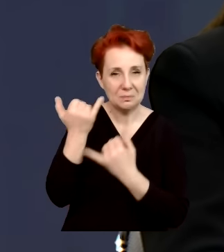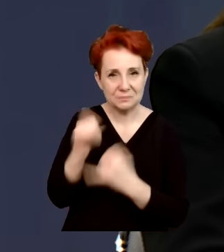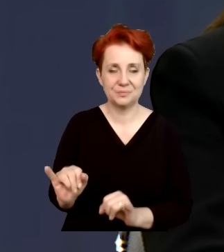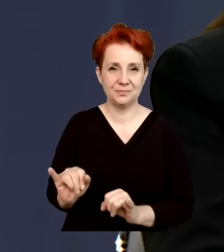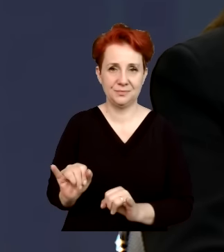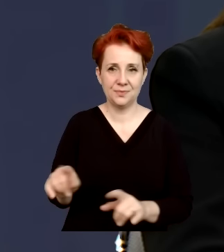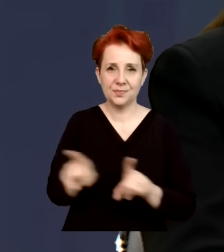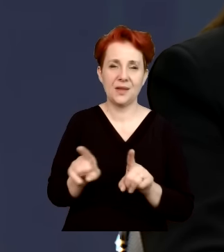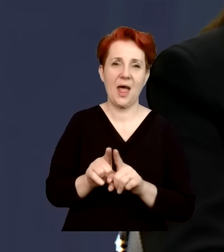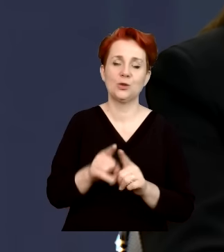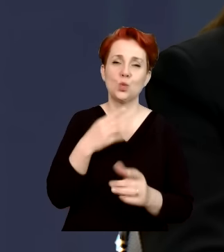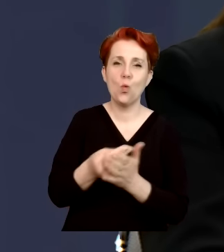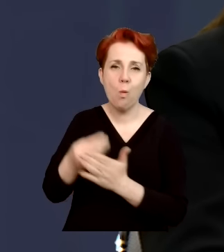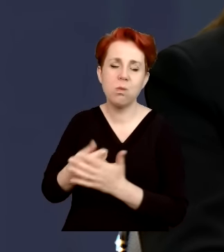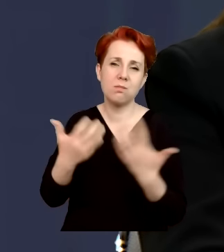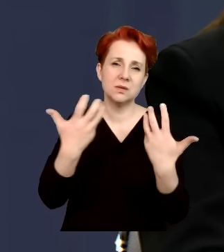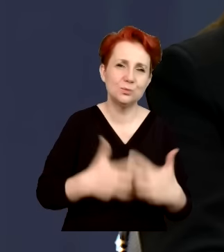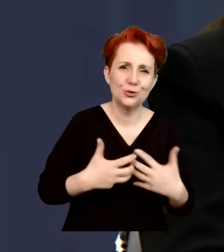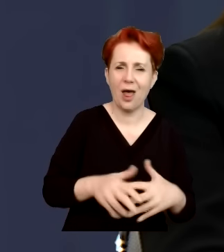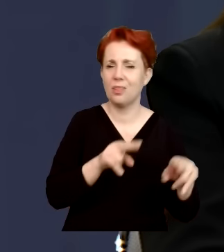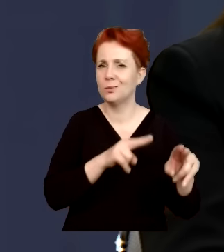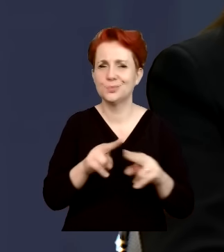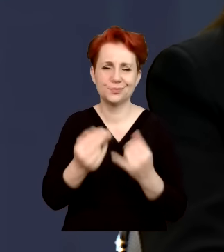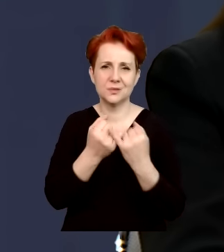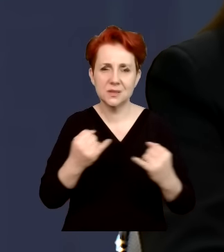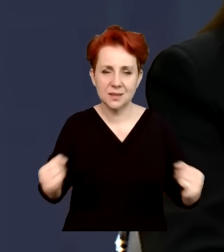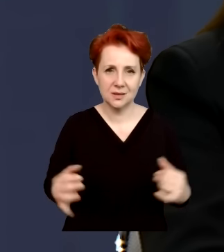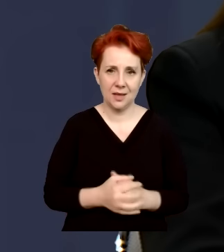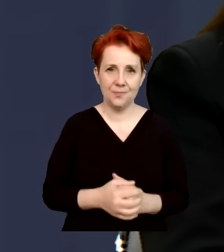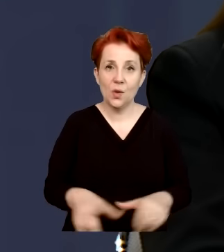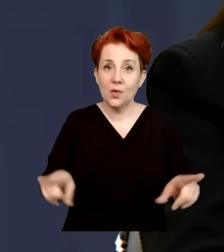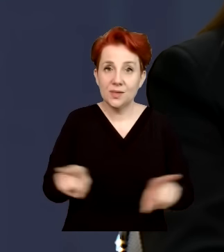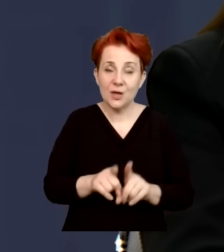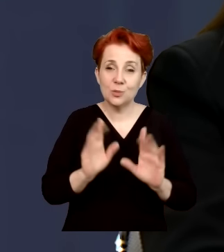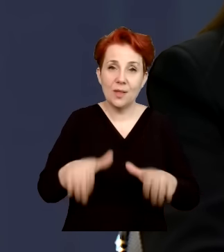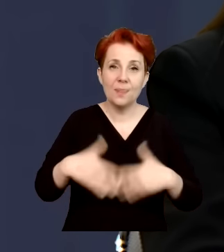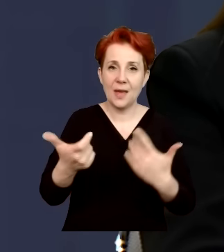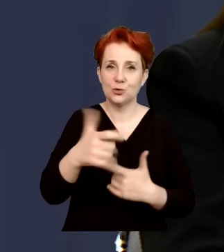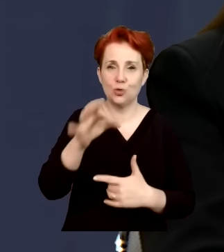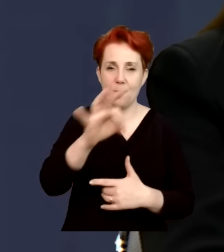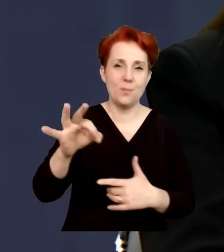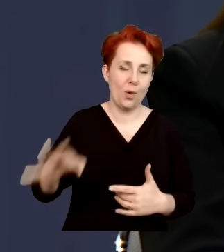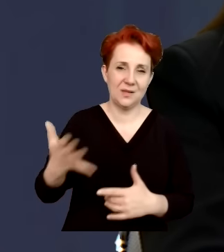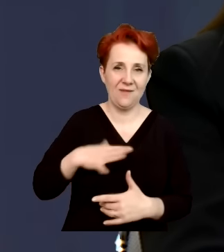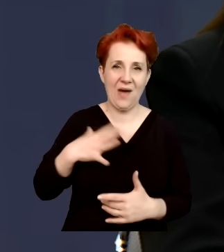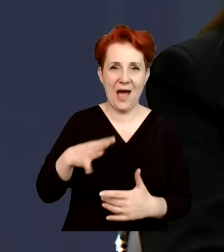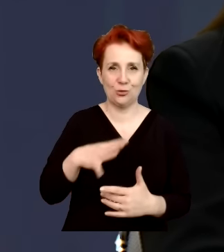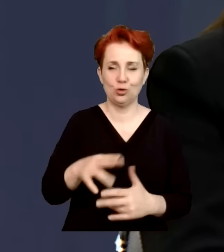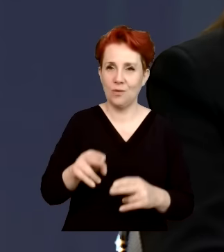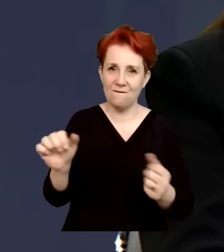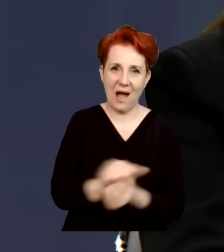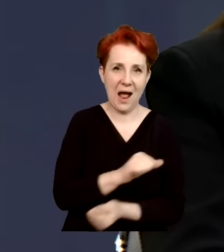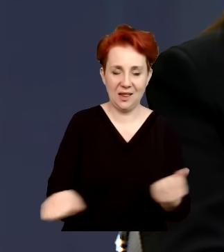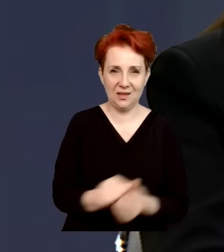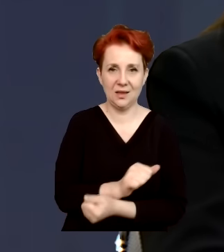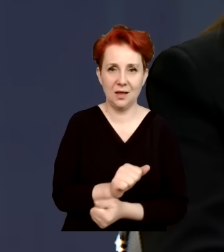wszystko zbrojenia, kupowanie nowego sprzętu, doprowadzenie do tego, aby on uzyskał 100% wartość bojową, bo przecież kupno nowego sprzętu to nie wystarczy.